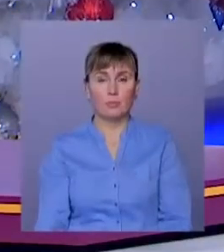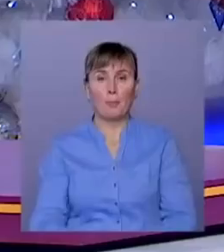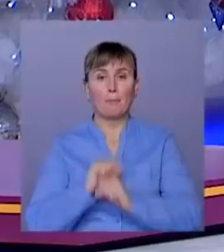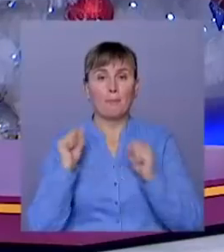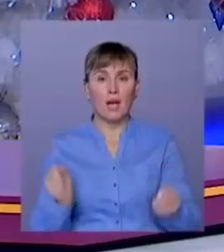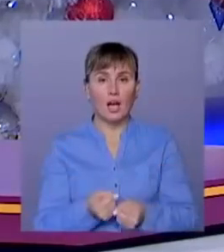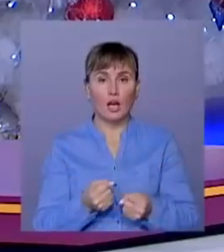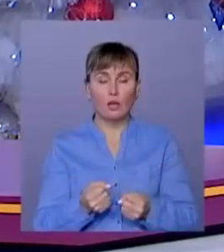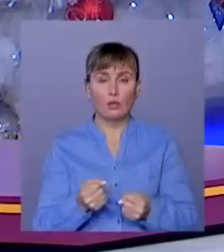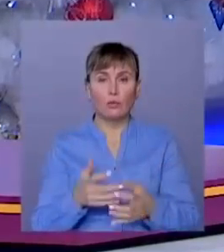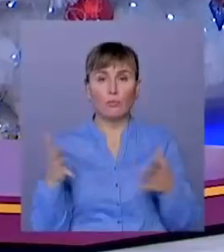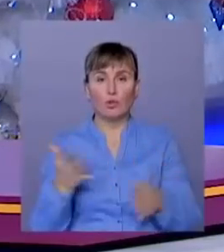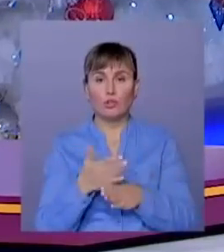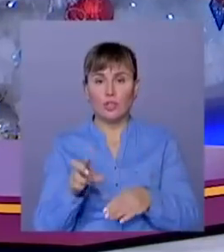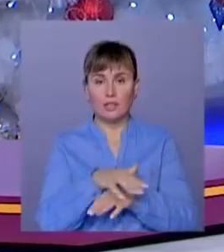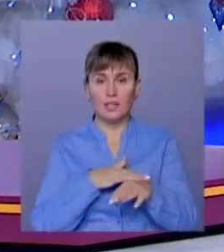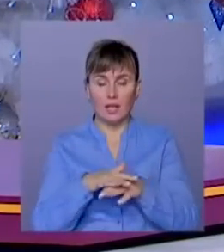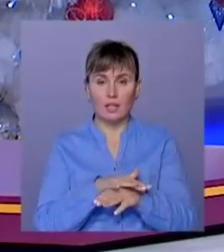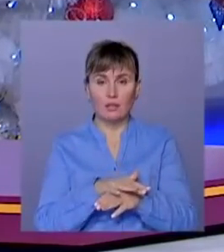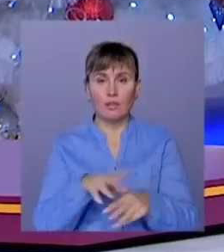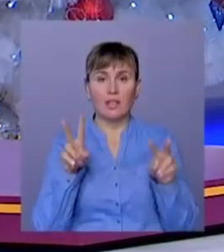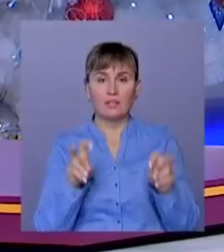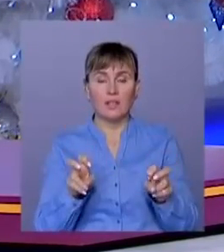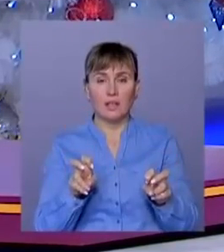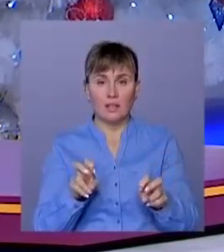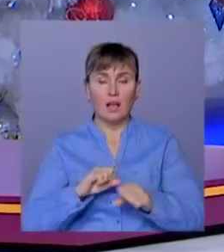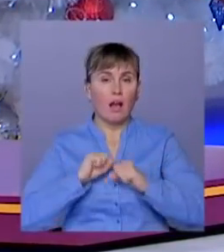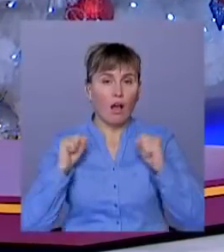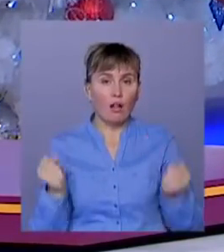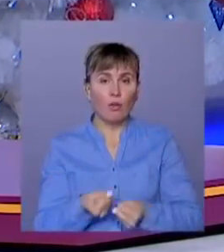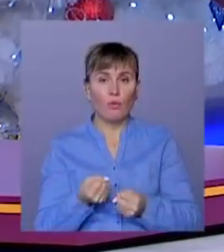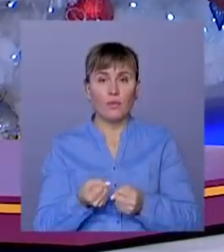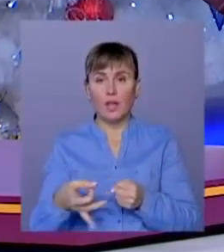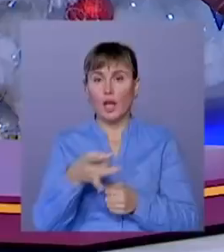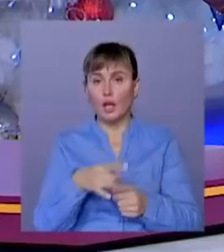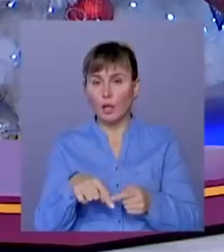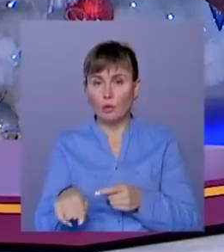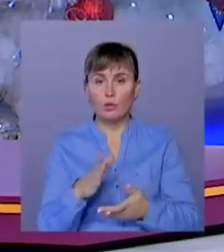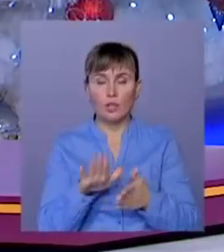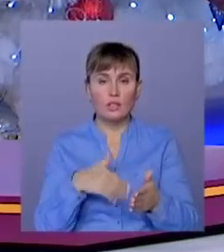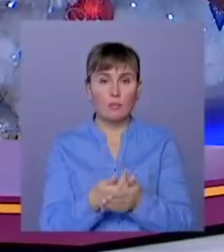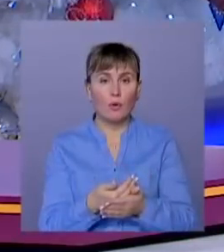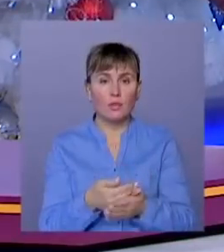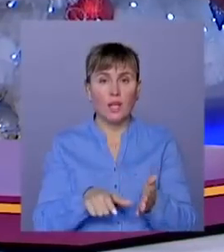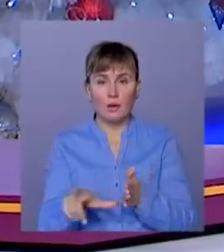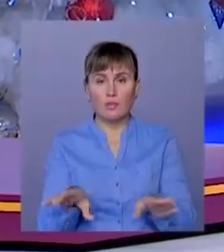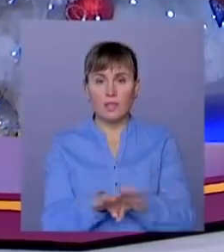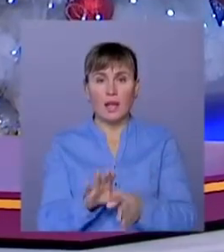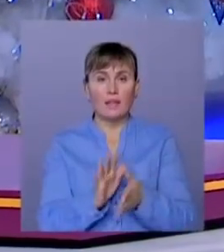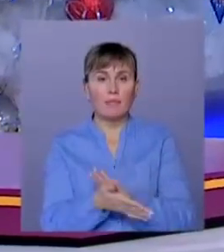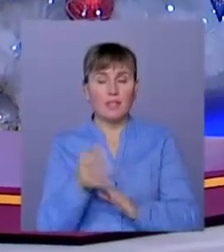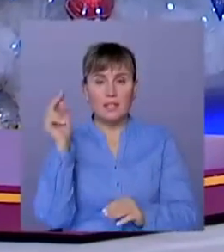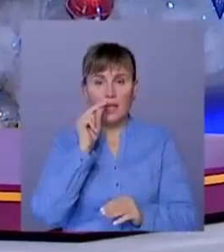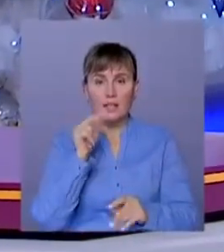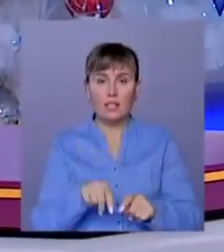Морозы, сковавшие большую часть страны, синоптики назвали аномальными. В ряде регионов до сих пор перекрыты дороги, отменены занятия